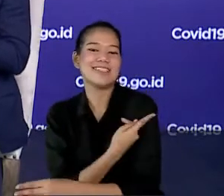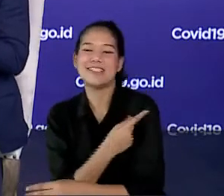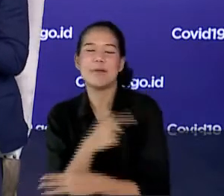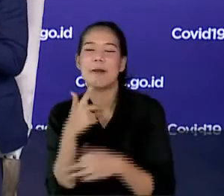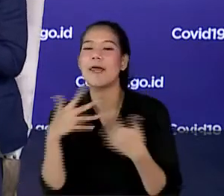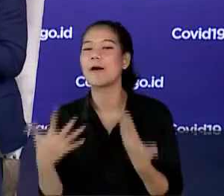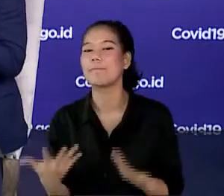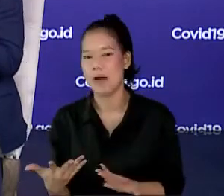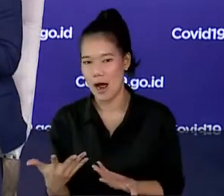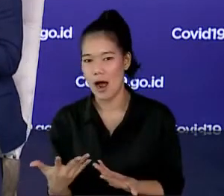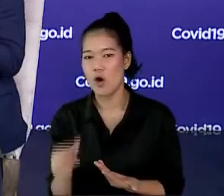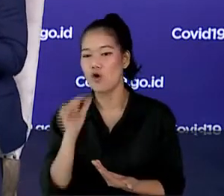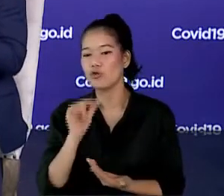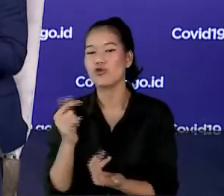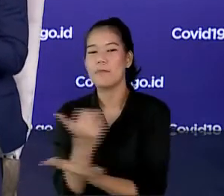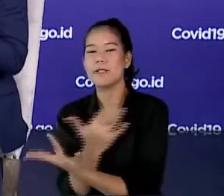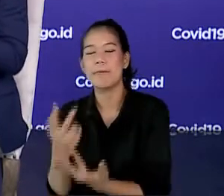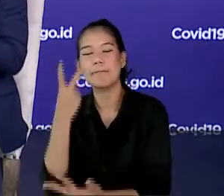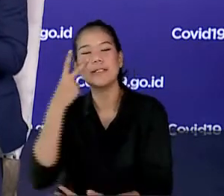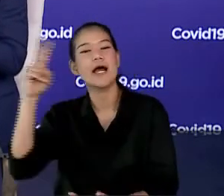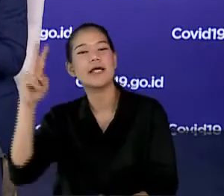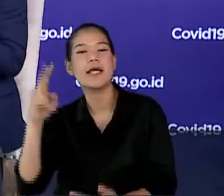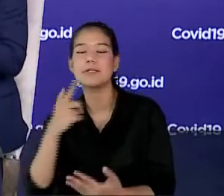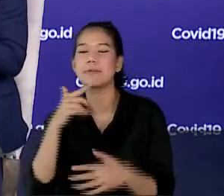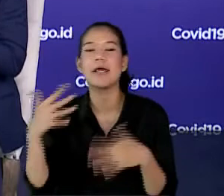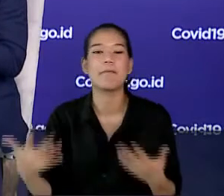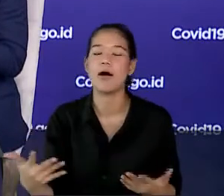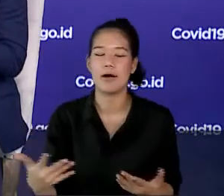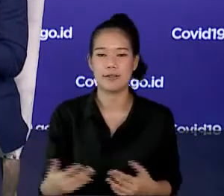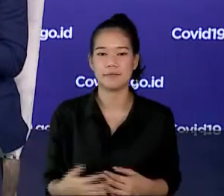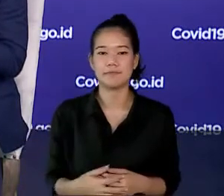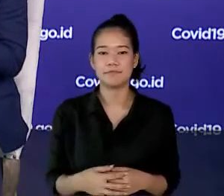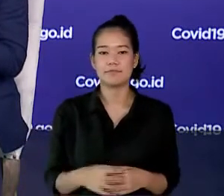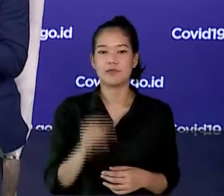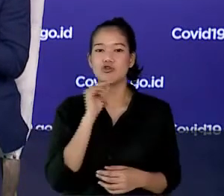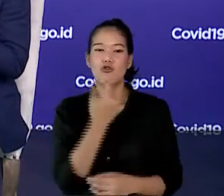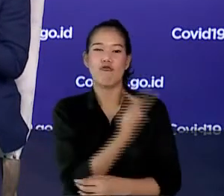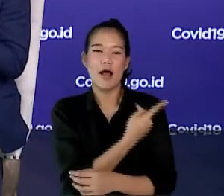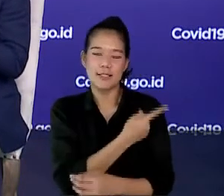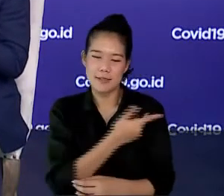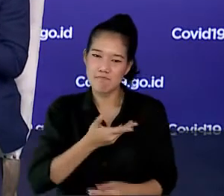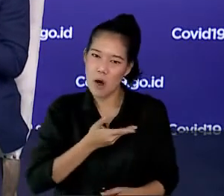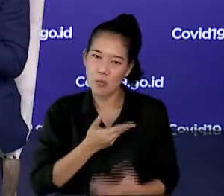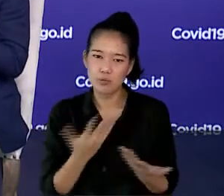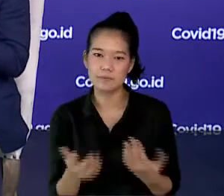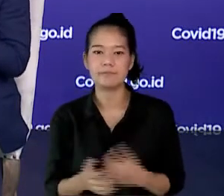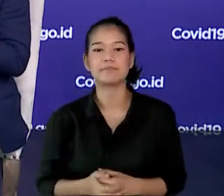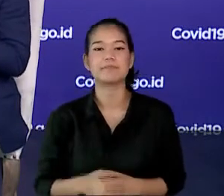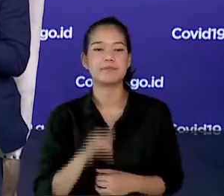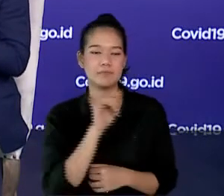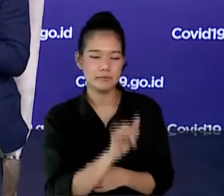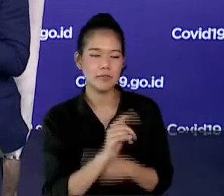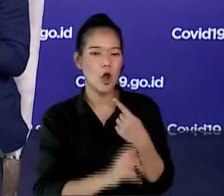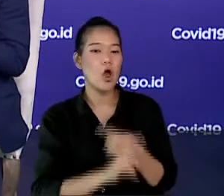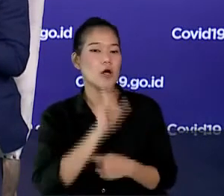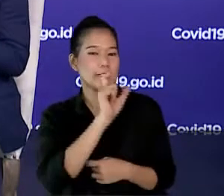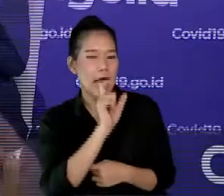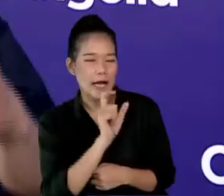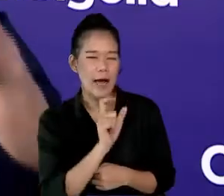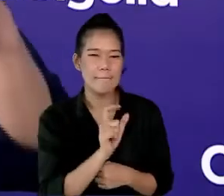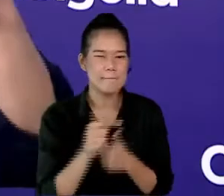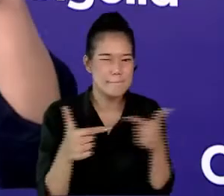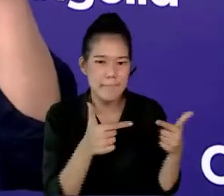untuk kepercayaannya ataupun kedisiplinannya dalam vaksinasi, Mas? Jadi kalau strategi perang kita